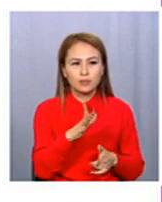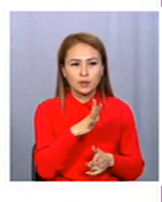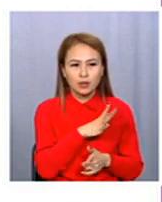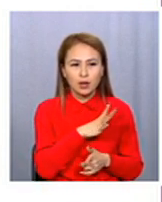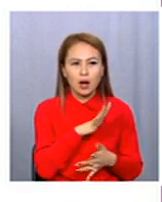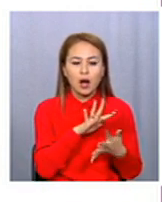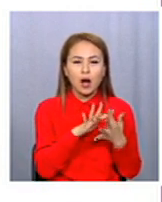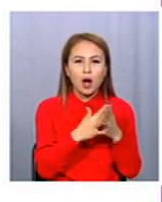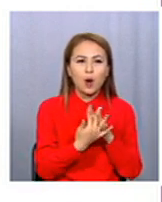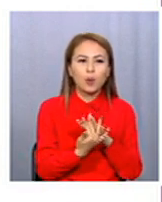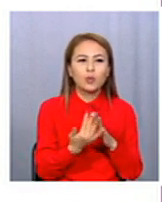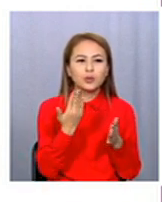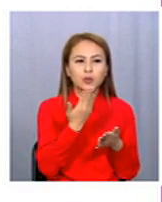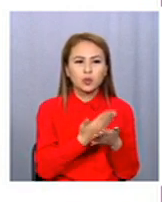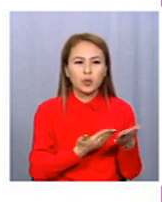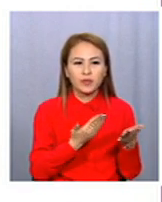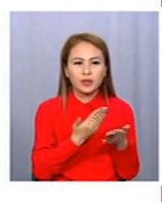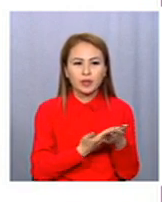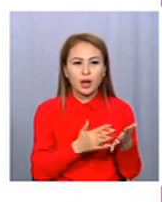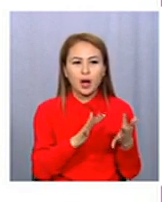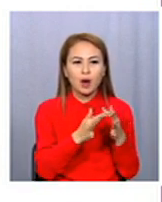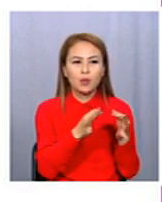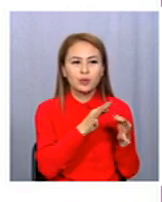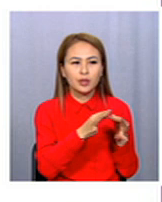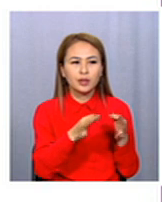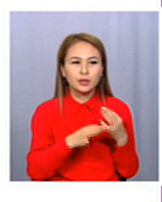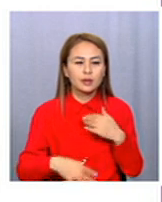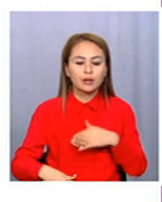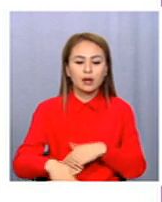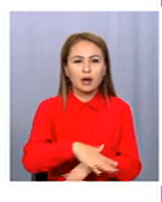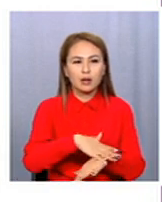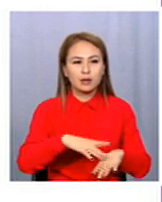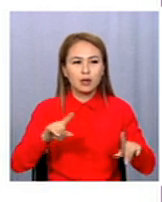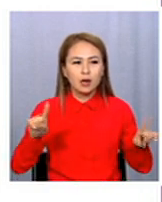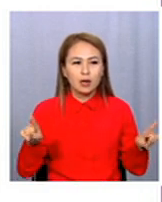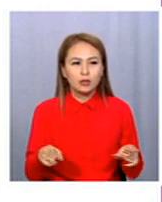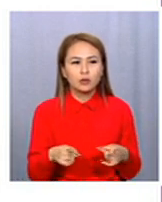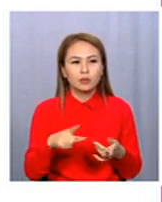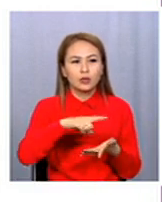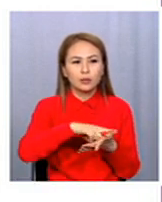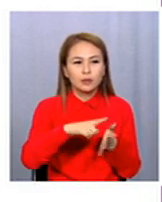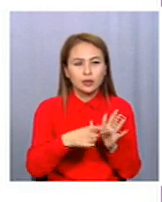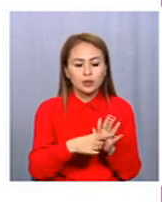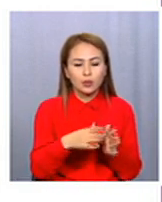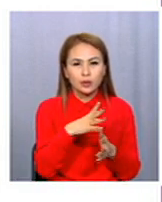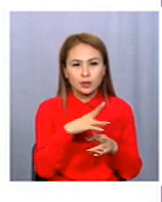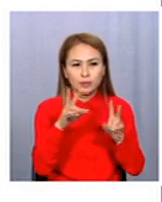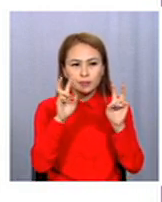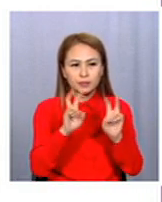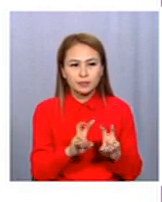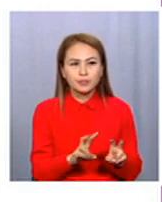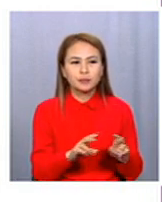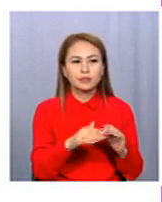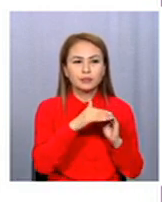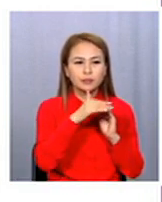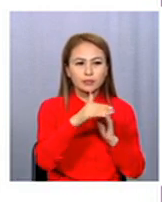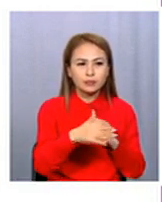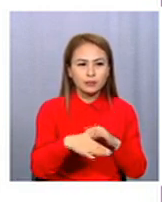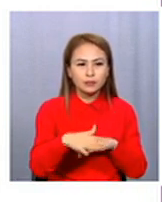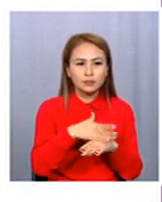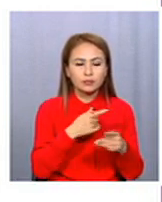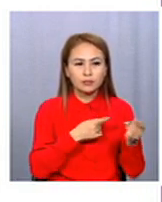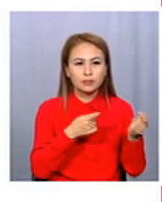істепті. Ауылдық советте, аудандық халық ағарту бөлімінде отырып, елде